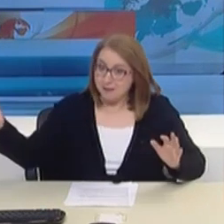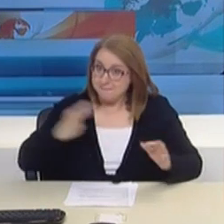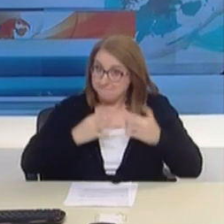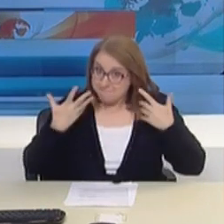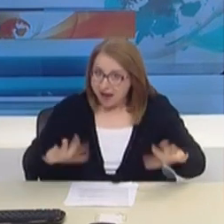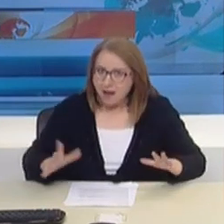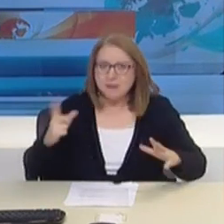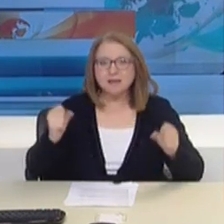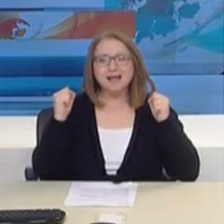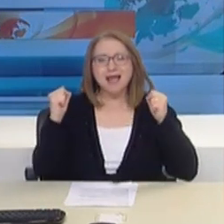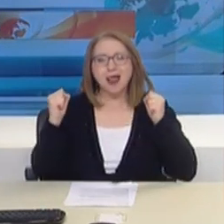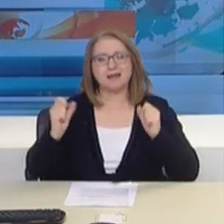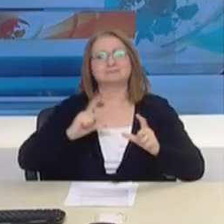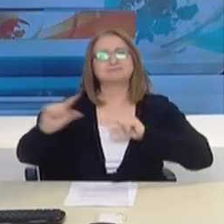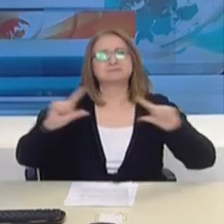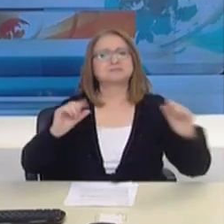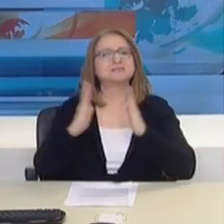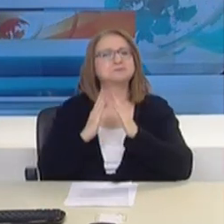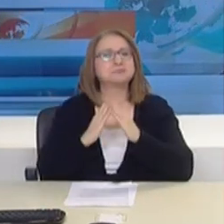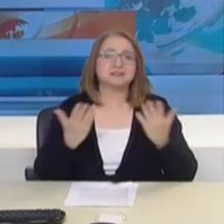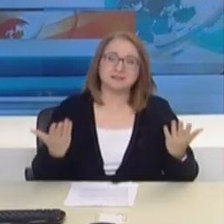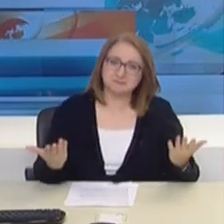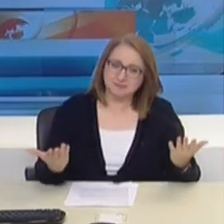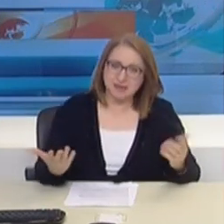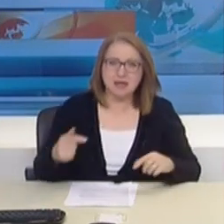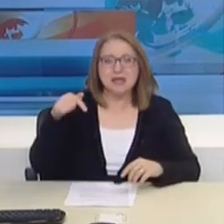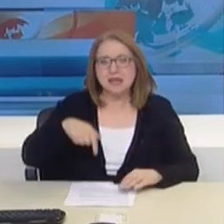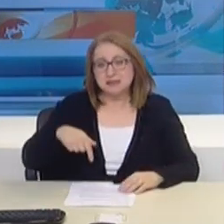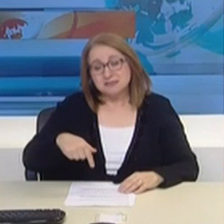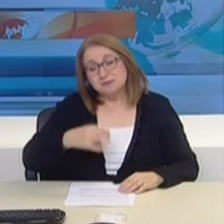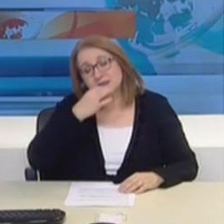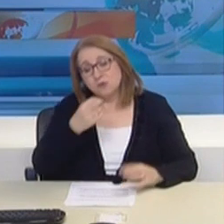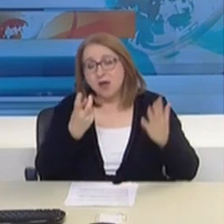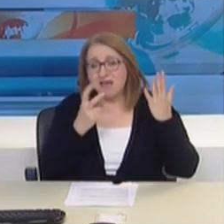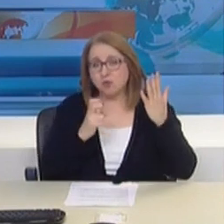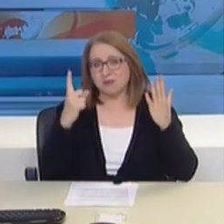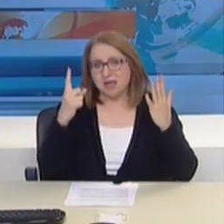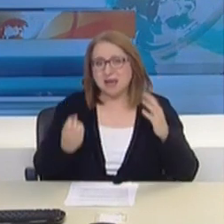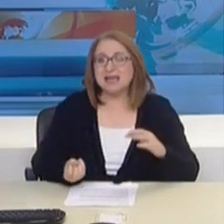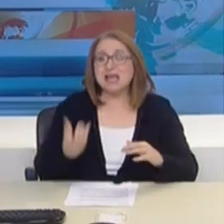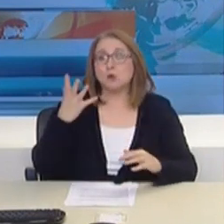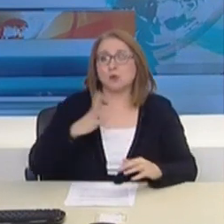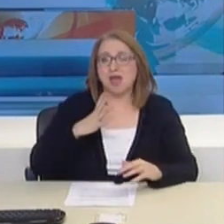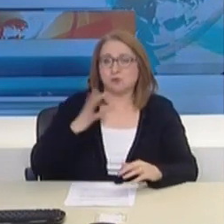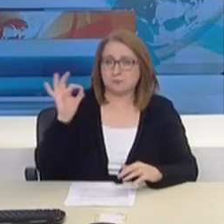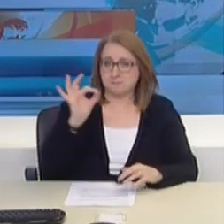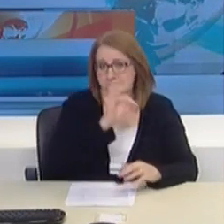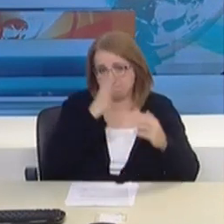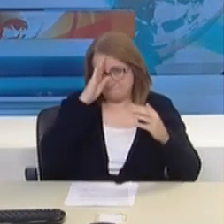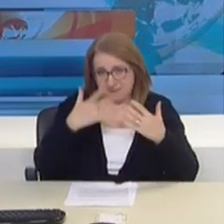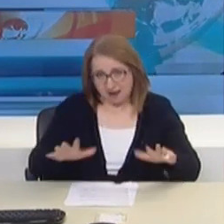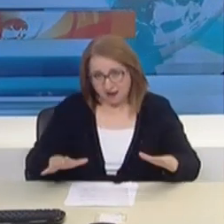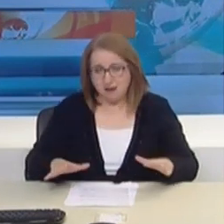έχουν γίνει ήδη καλά. Σήμερα σας ανακοινώνω 71 νέα επιβεβαιωμένα κρούσματα του κορονοϊού